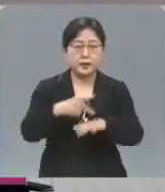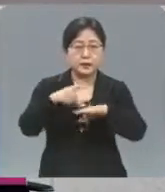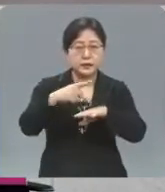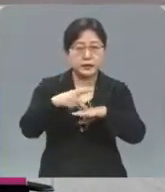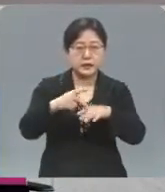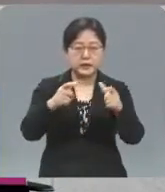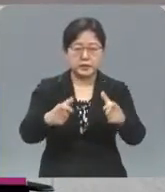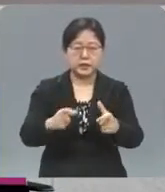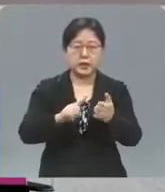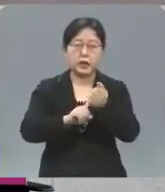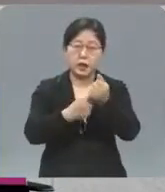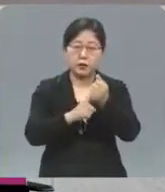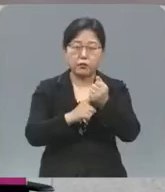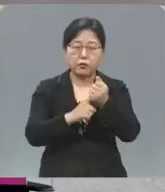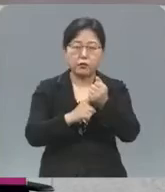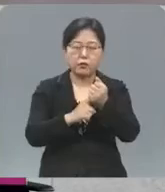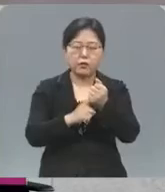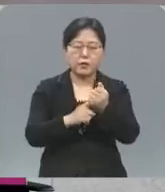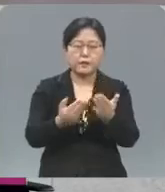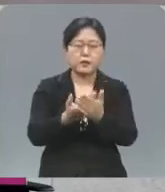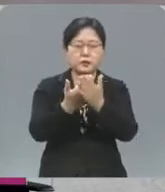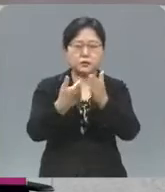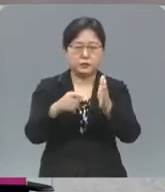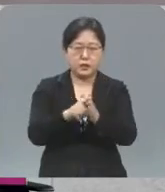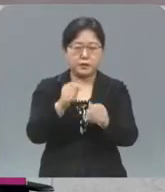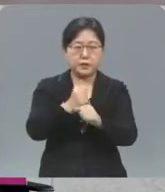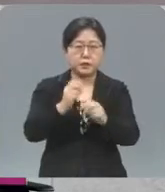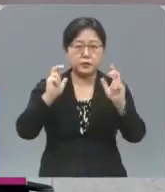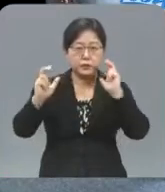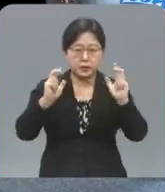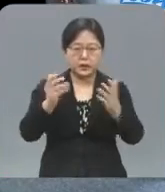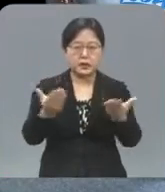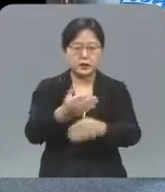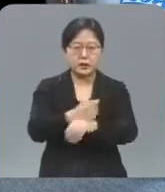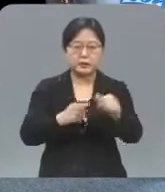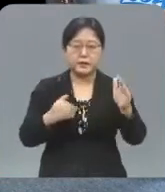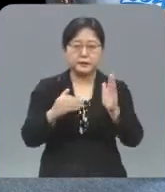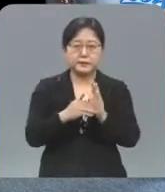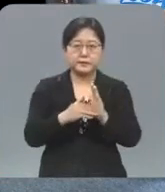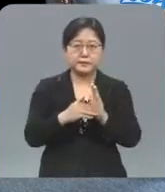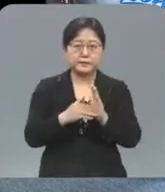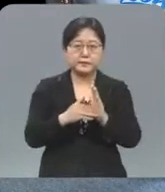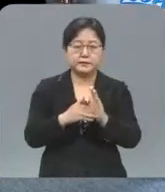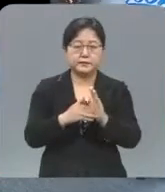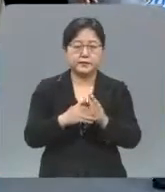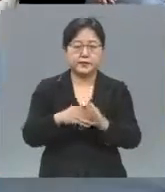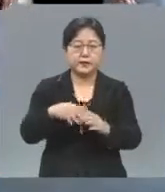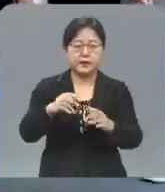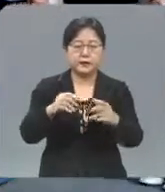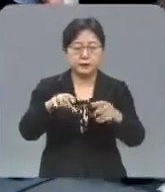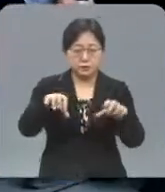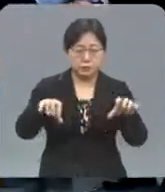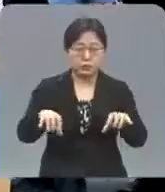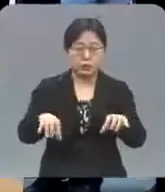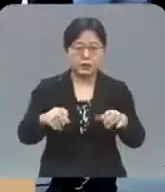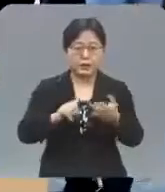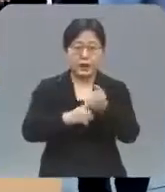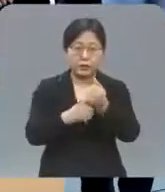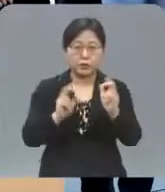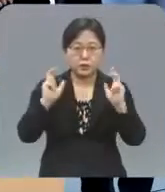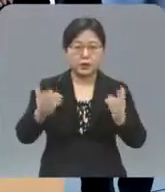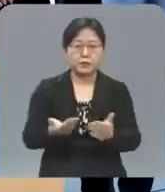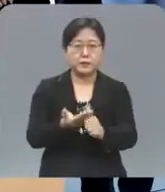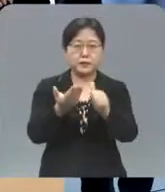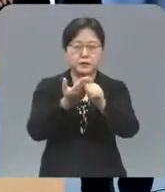신안군이 지역 땅콩 산업 발전을 위해 땅콩 가공 전문업체와 업무 협약을 체결했습니다. 이에 따라 두 기관은 땅콩 산업